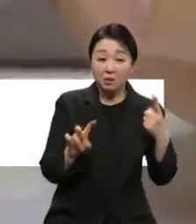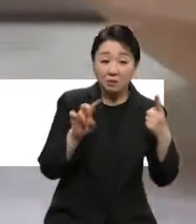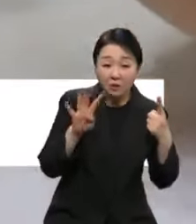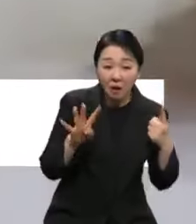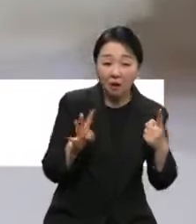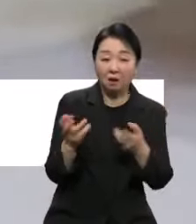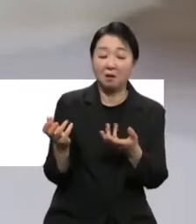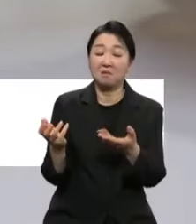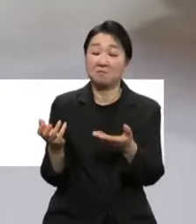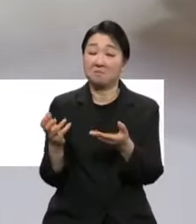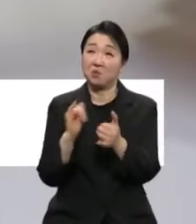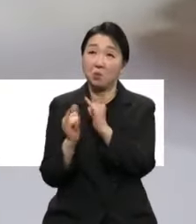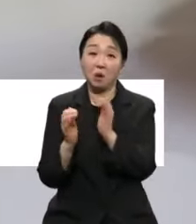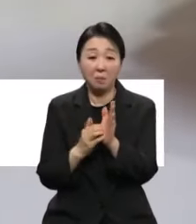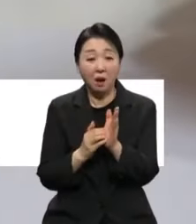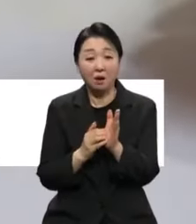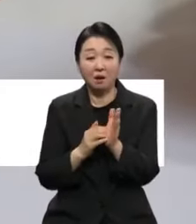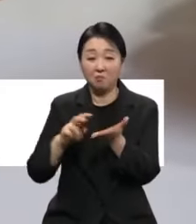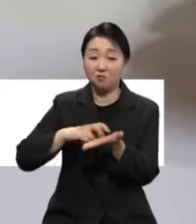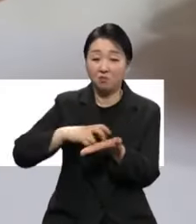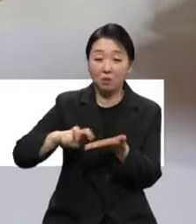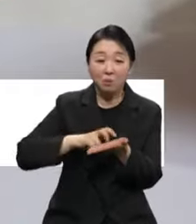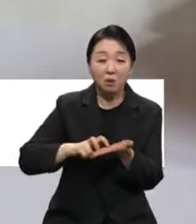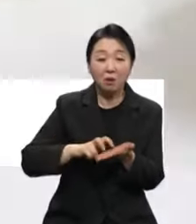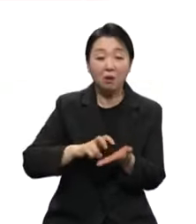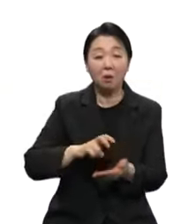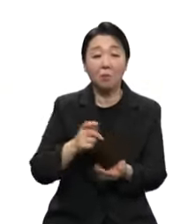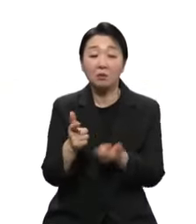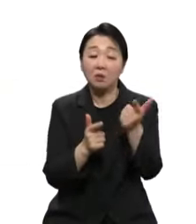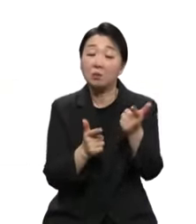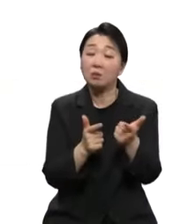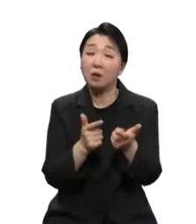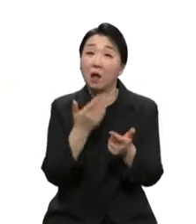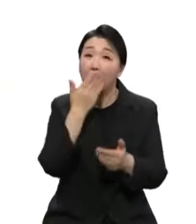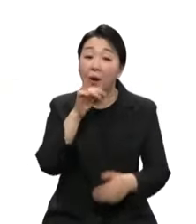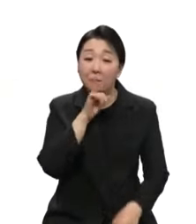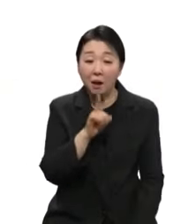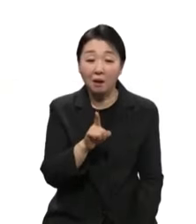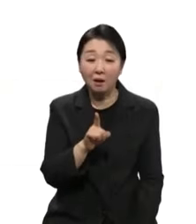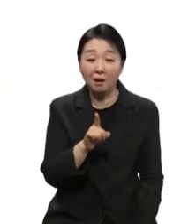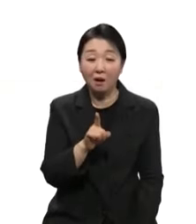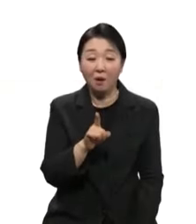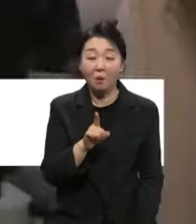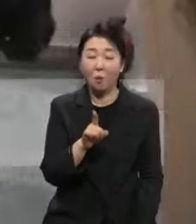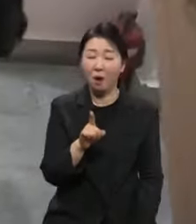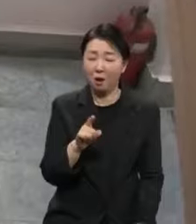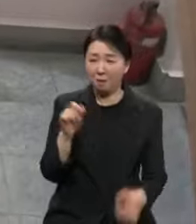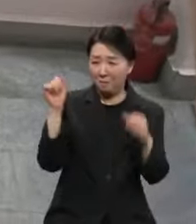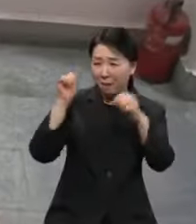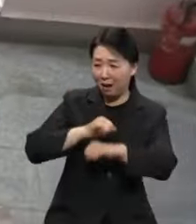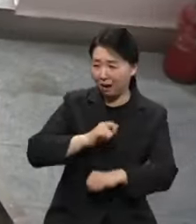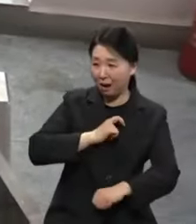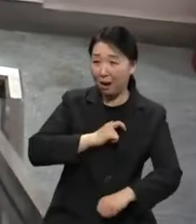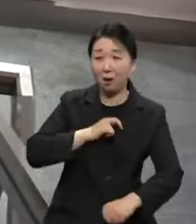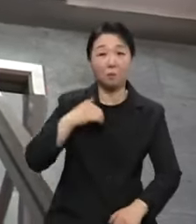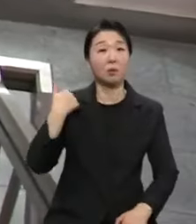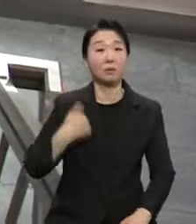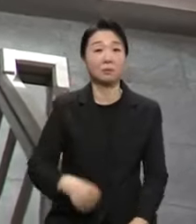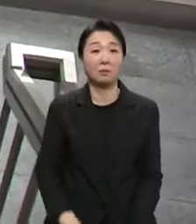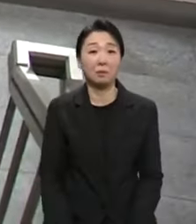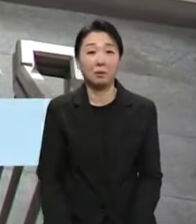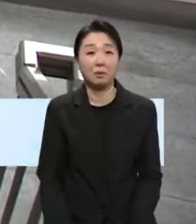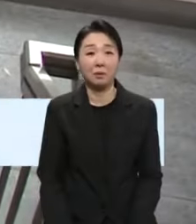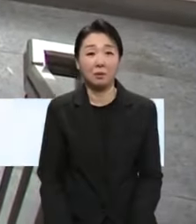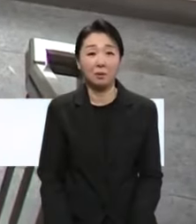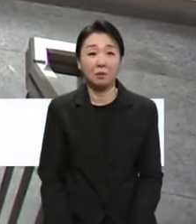했거든요. 아무렇지도 않게 뭐 스케줄 조절 가능하다고 얘기하고 행사를 할 수가 없었죠. 파산 신청 직전인